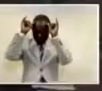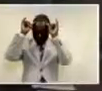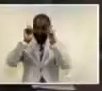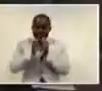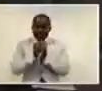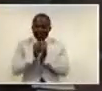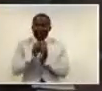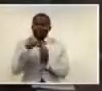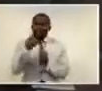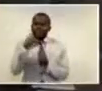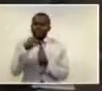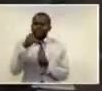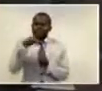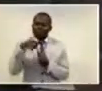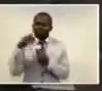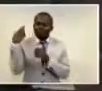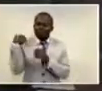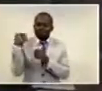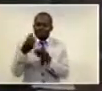Nibande